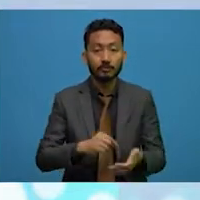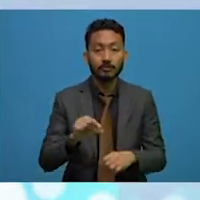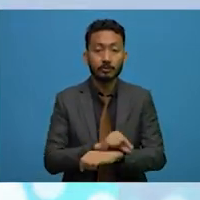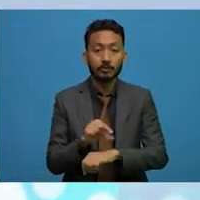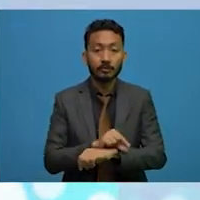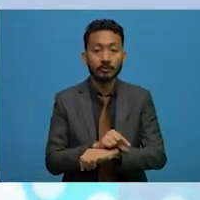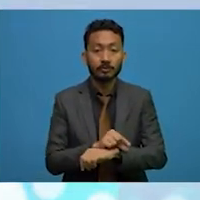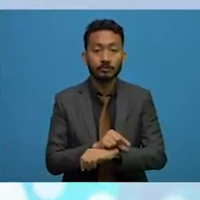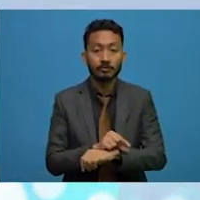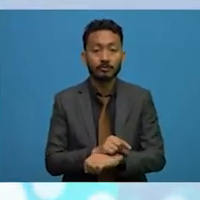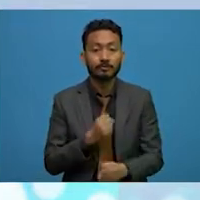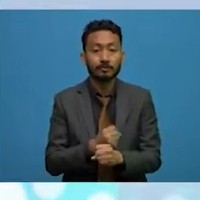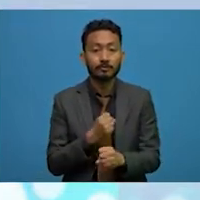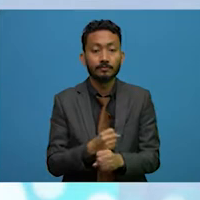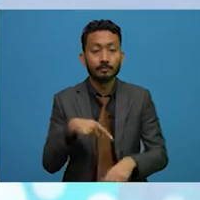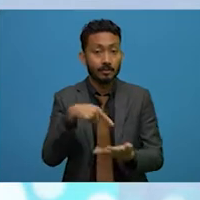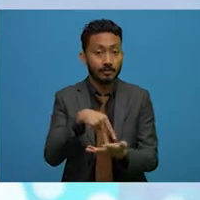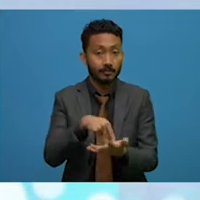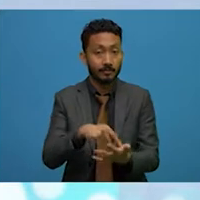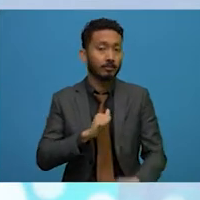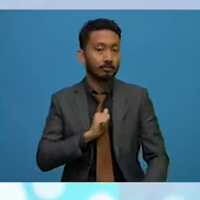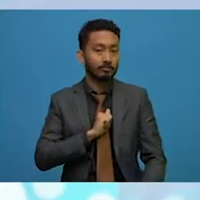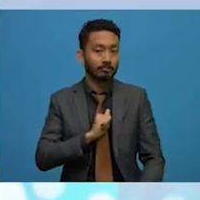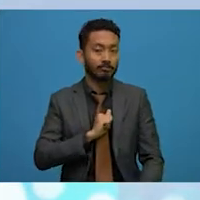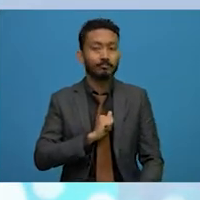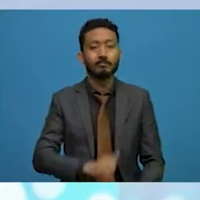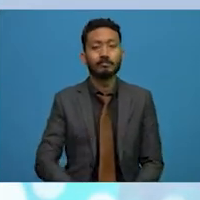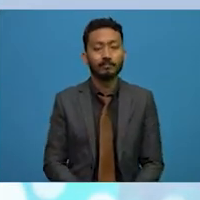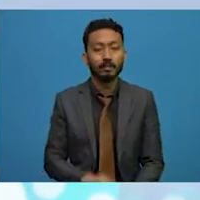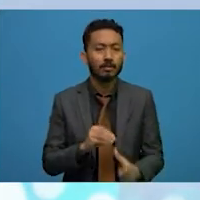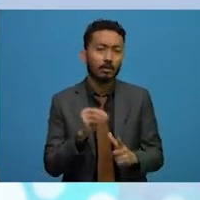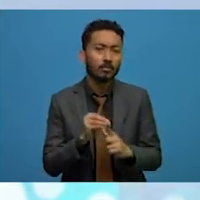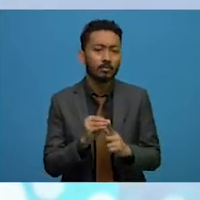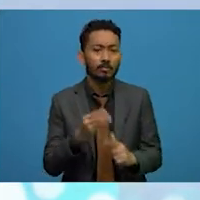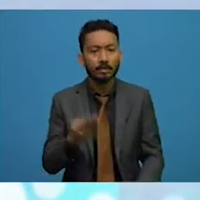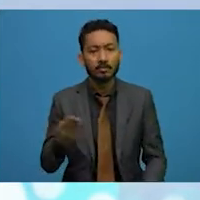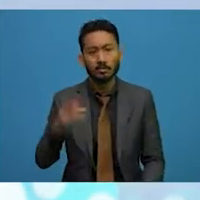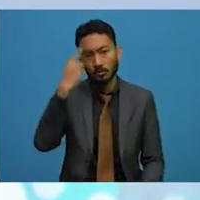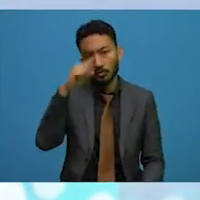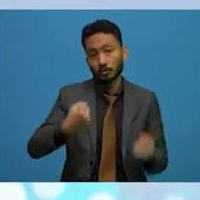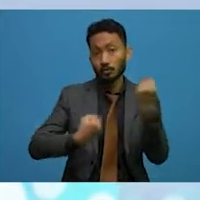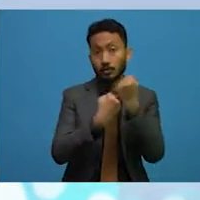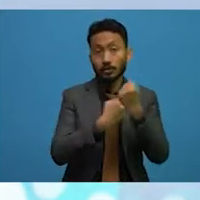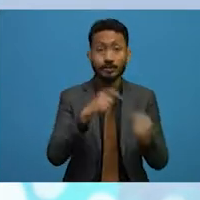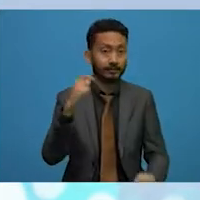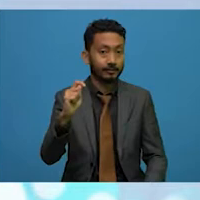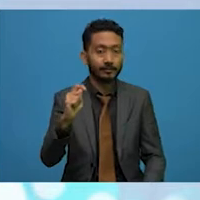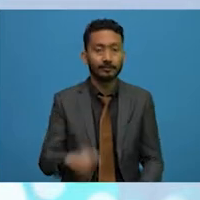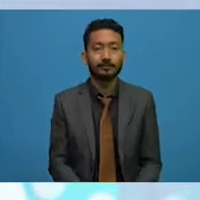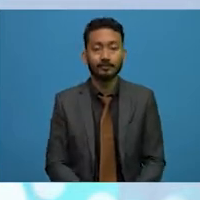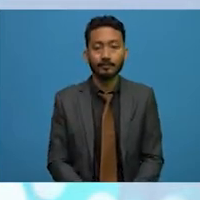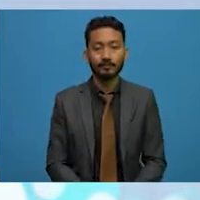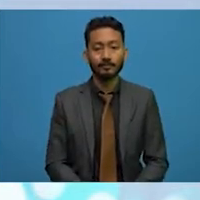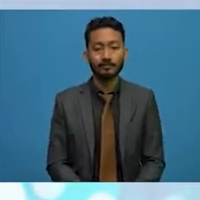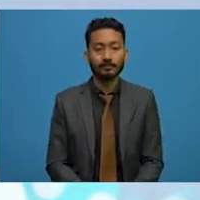yang digunakan dapat berdiri sendiri atau sebagai alat untuk menyokong teks.